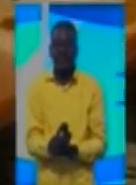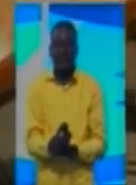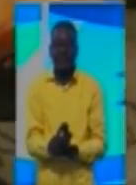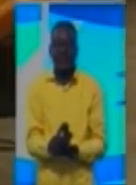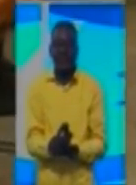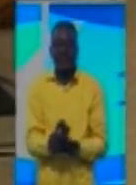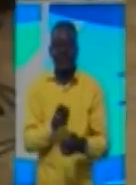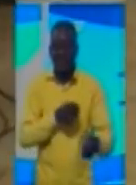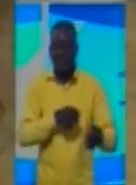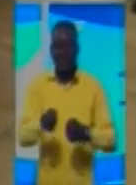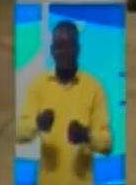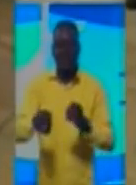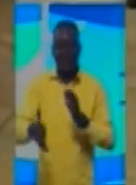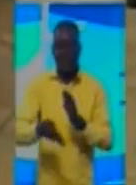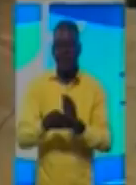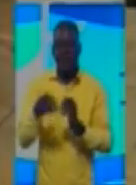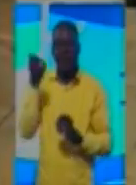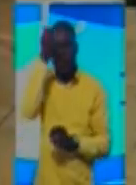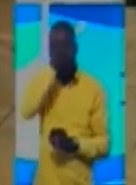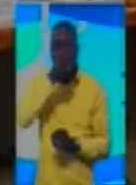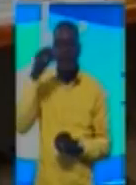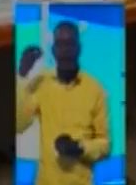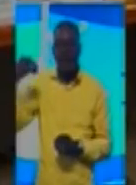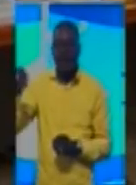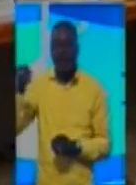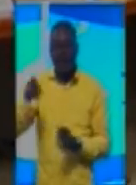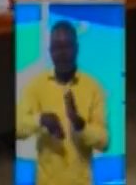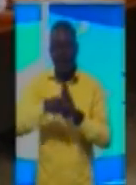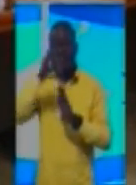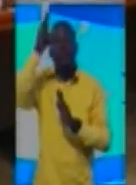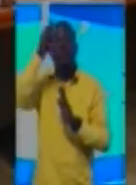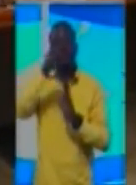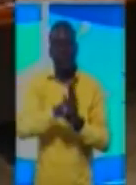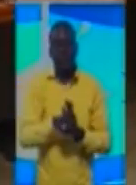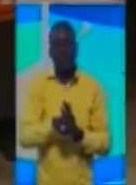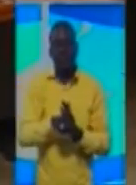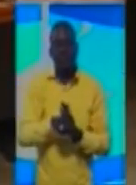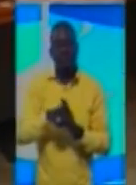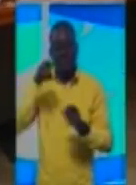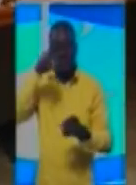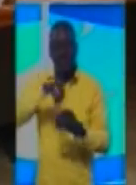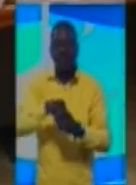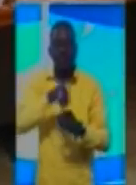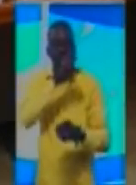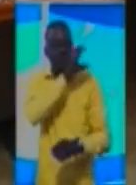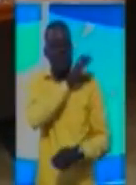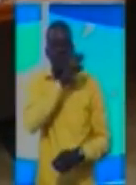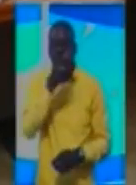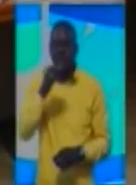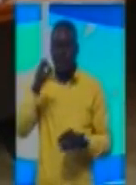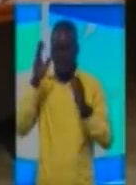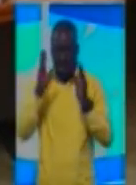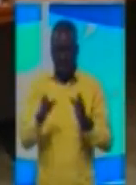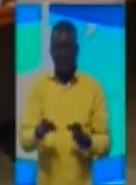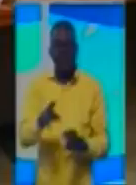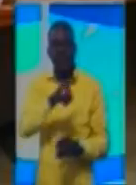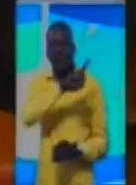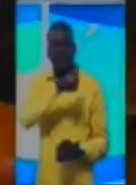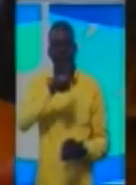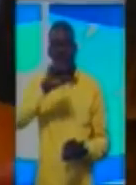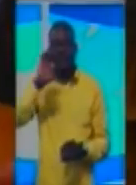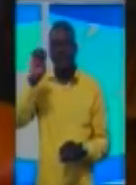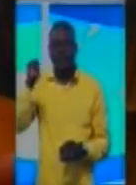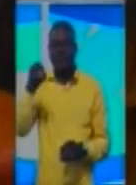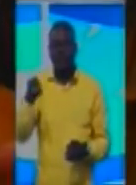Les administrateurs de la Banque Ouest-Africaine de Développement BOAD se concertent dans la capitale burkinabé. 114e du genre,